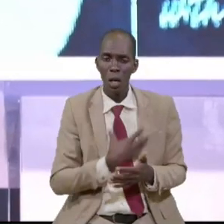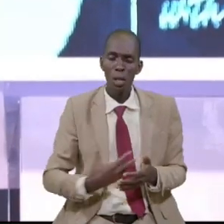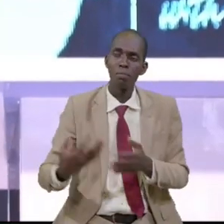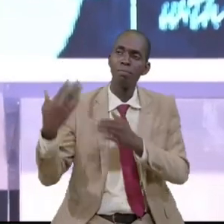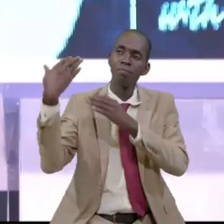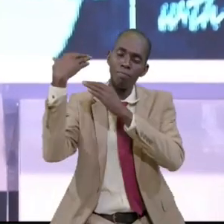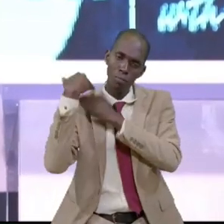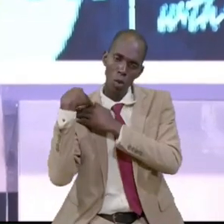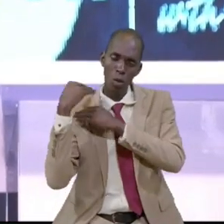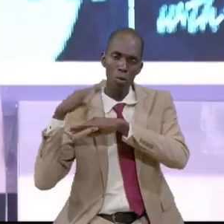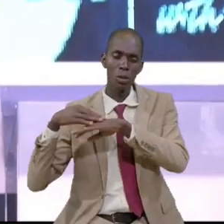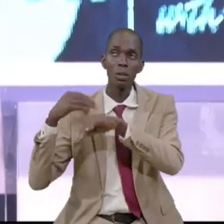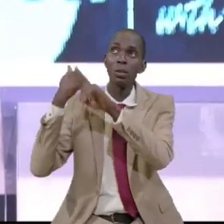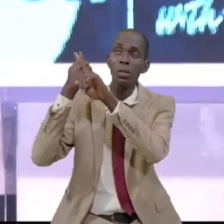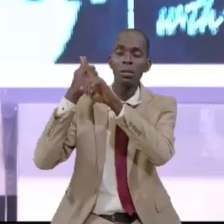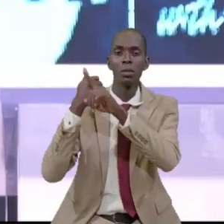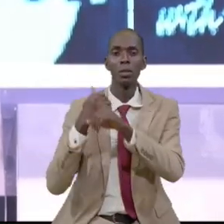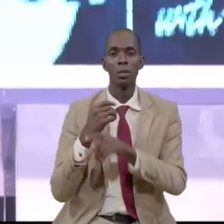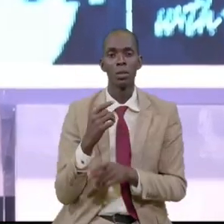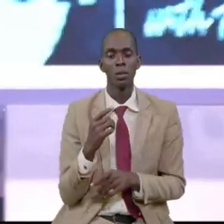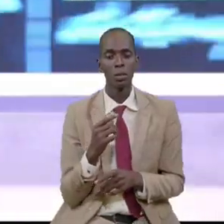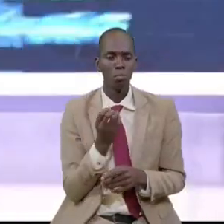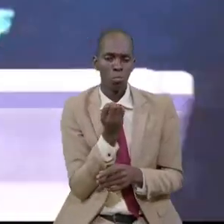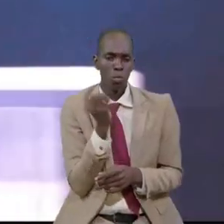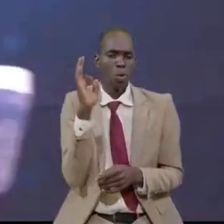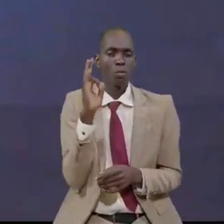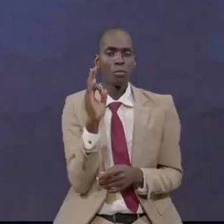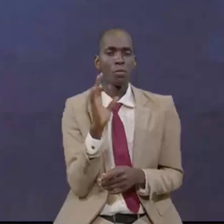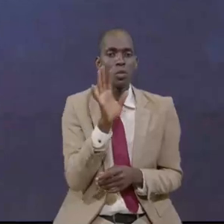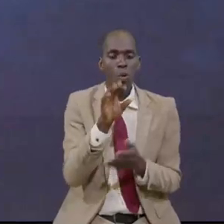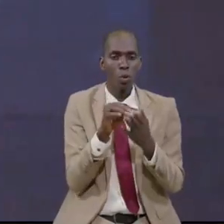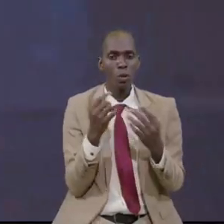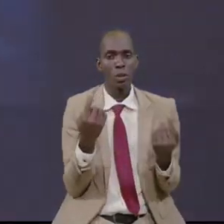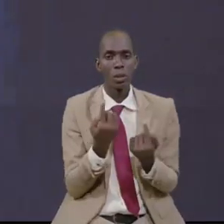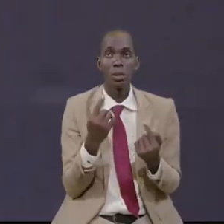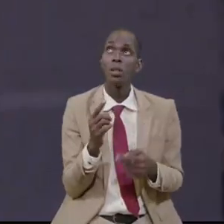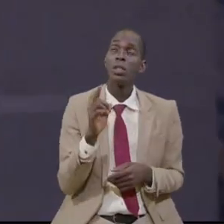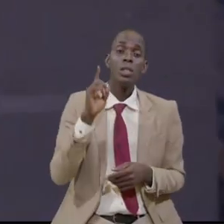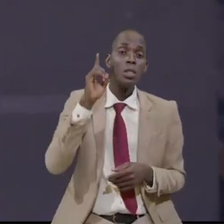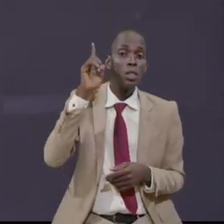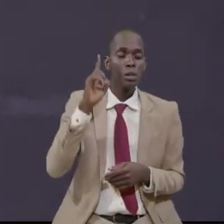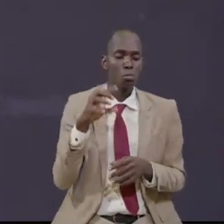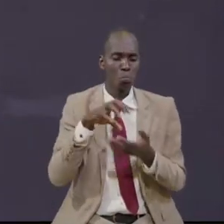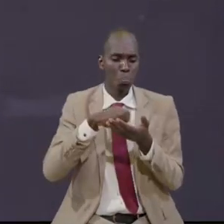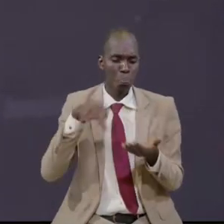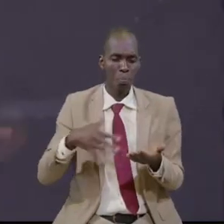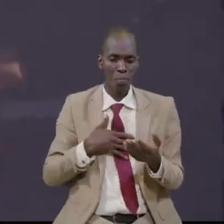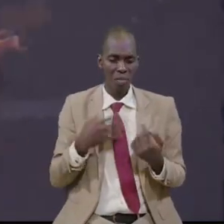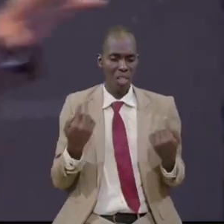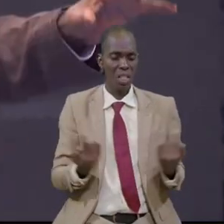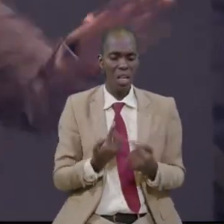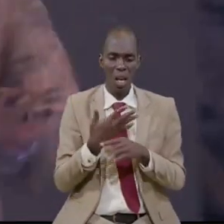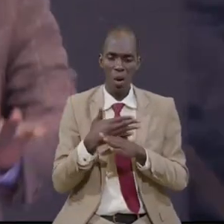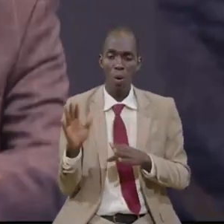Christ il a ôté de vous il a enlev de vous il a ôté mes